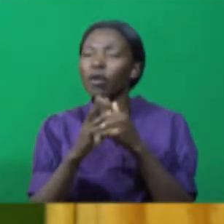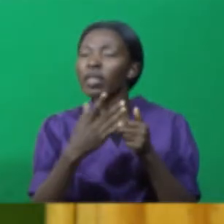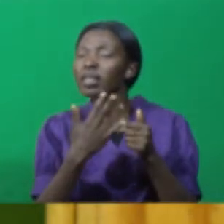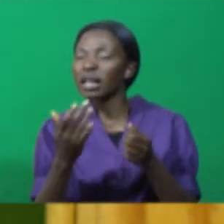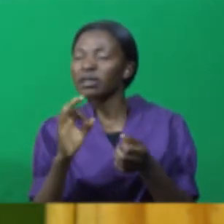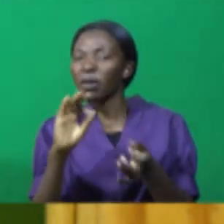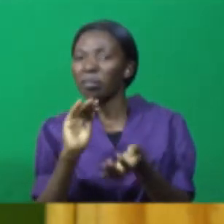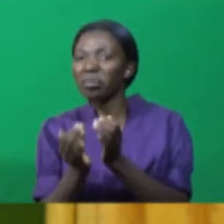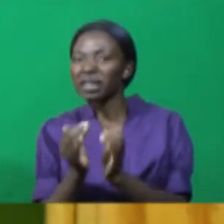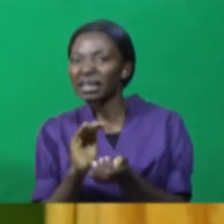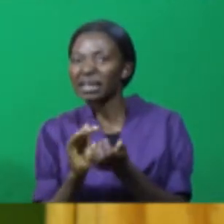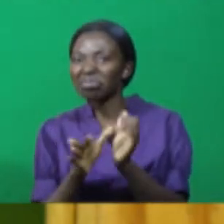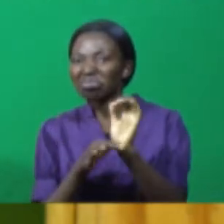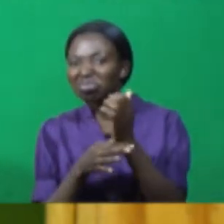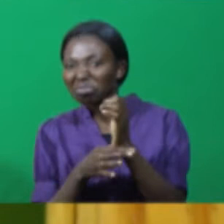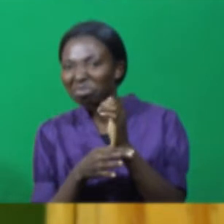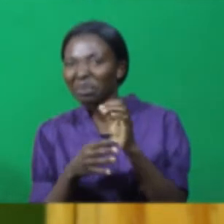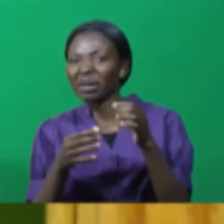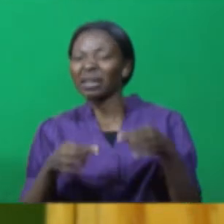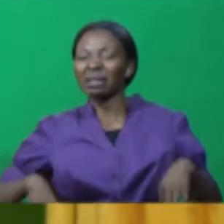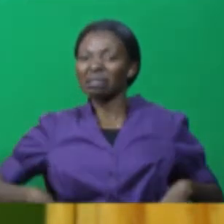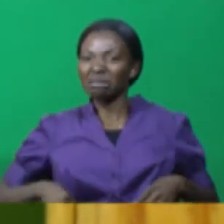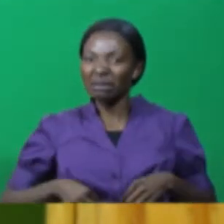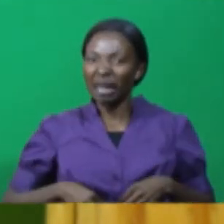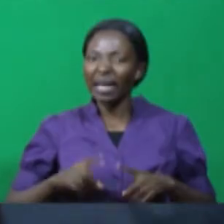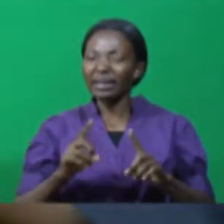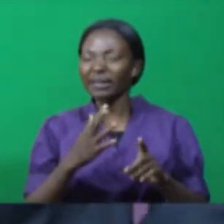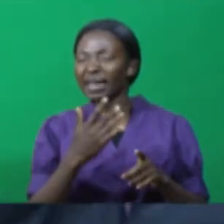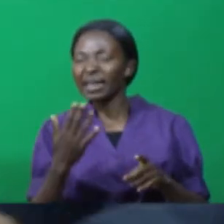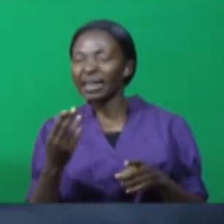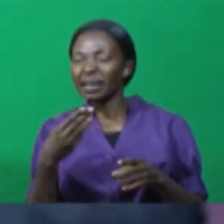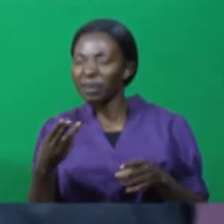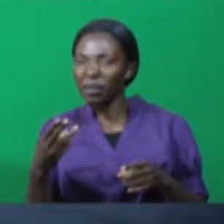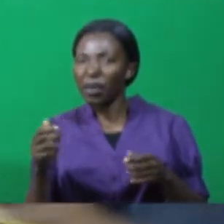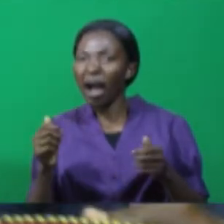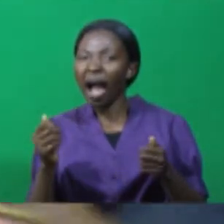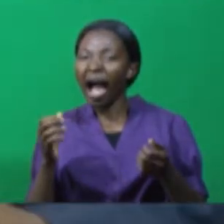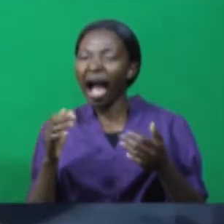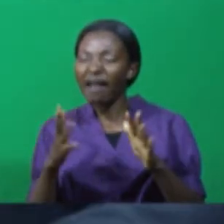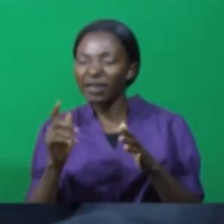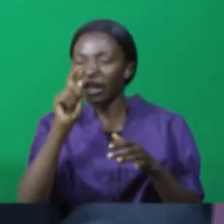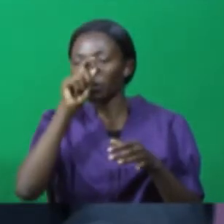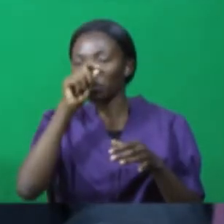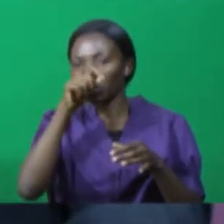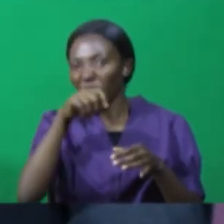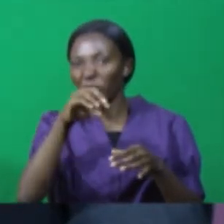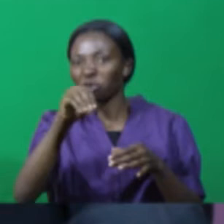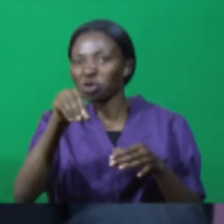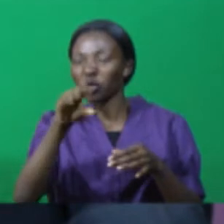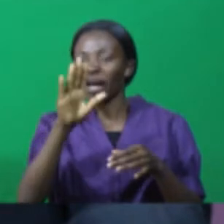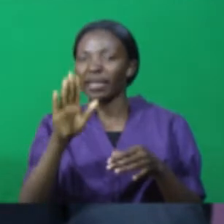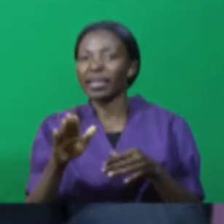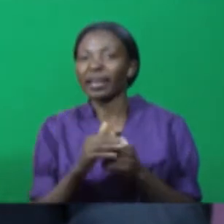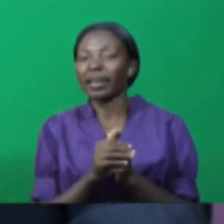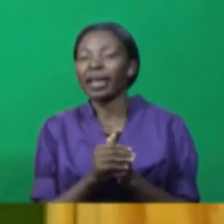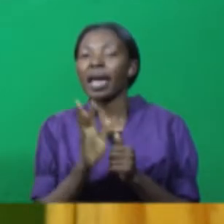hari rikastu. Vana vanzu kwa nekufeke zi kwa zine. Anza anga roi wachi. Takura. Ani kakafu sungiri kwa zinu pastor. Iye